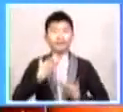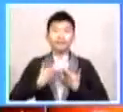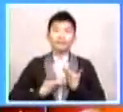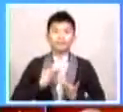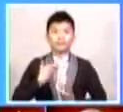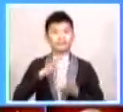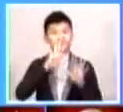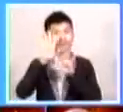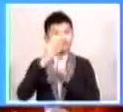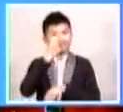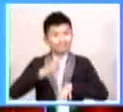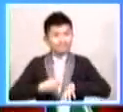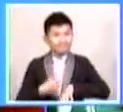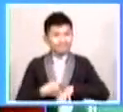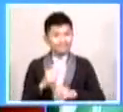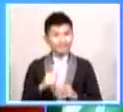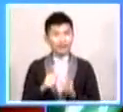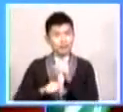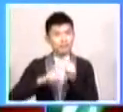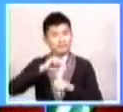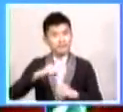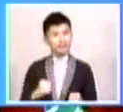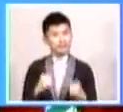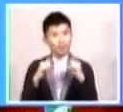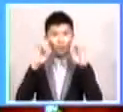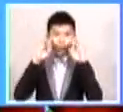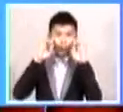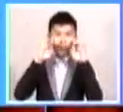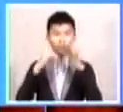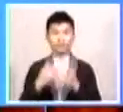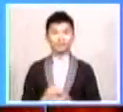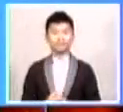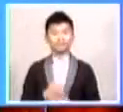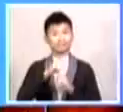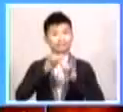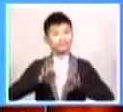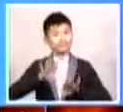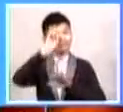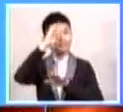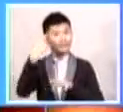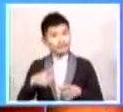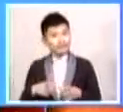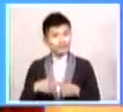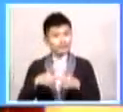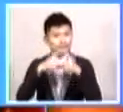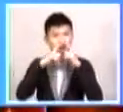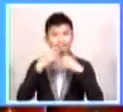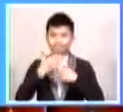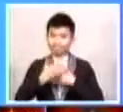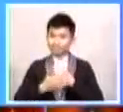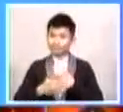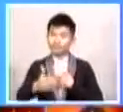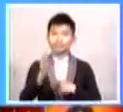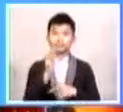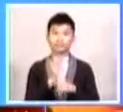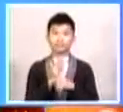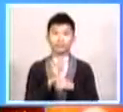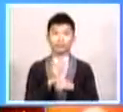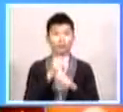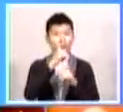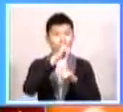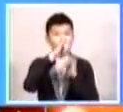特质与生命力，在整个民进党再起的过程中有许多动